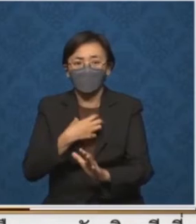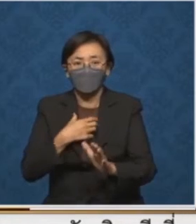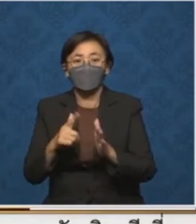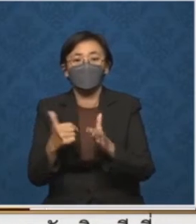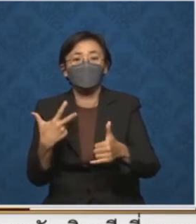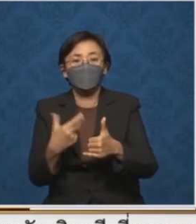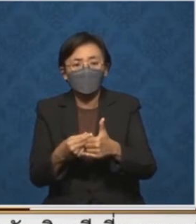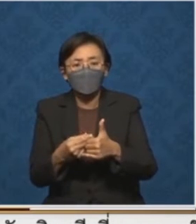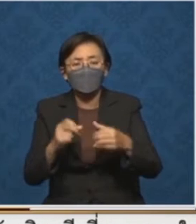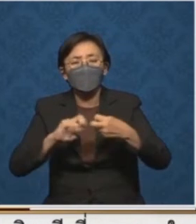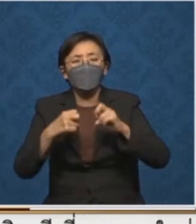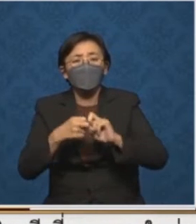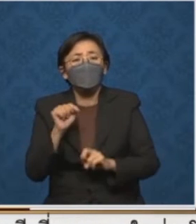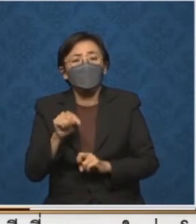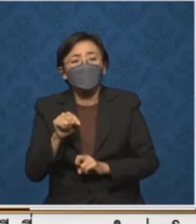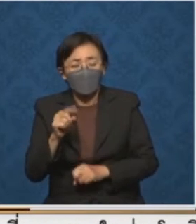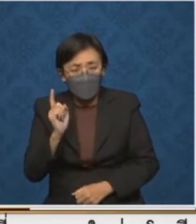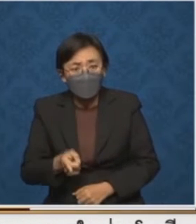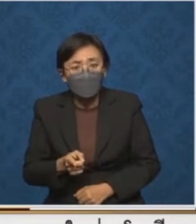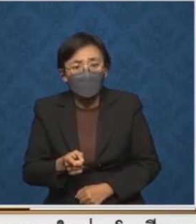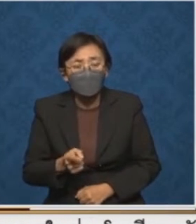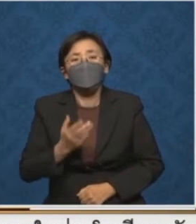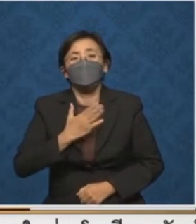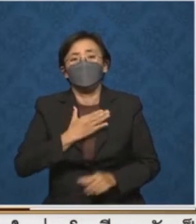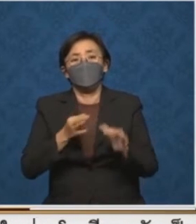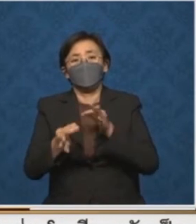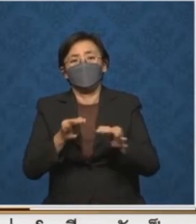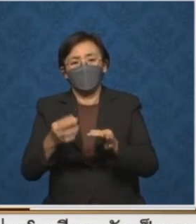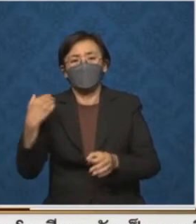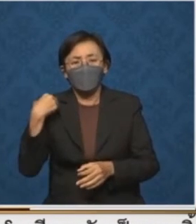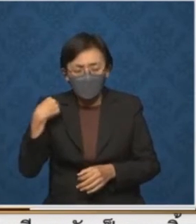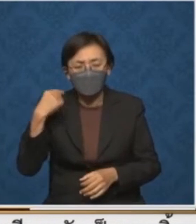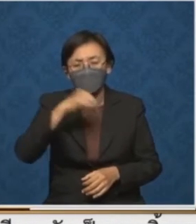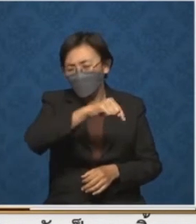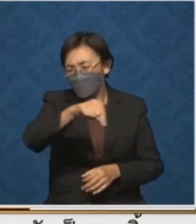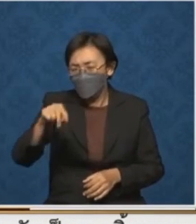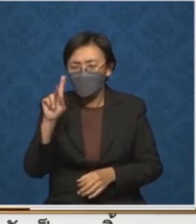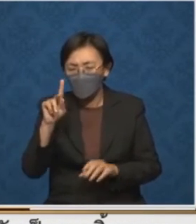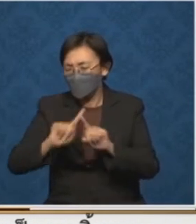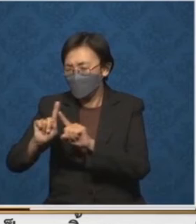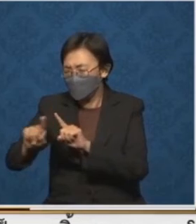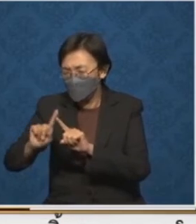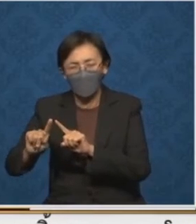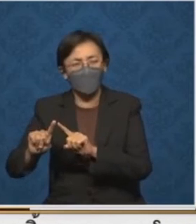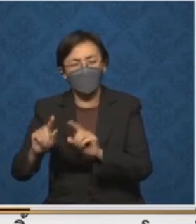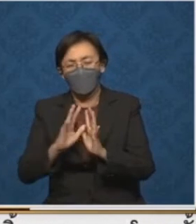ูดประโยกแรกตั้งแต่ทยไมรู้วาจะกลายพันเลยท่านพูวซิโวักผมไมอยากจะพเล่นนะครับเผเผอทาน